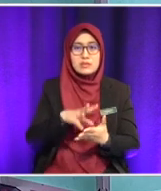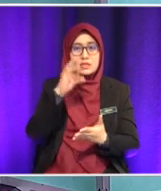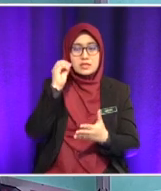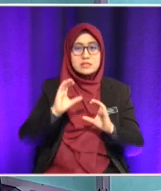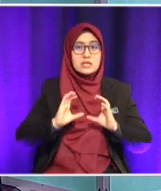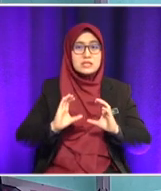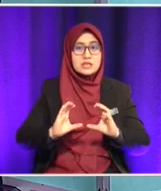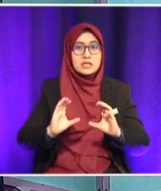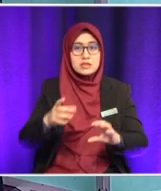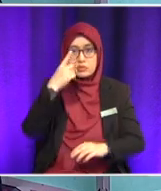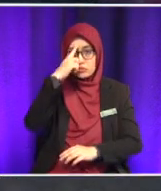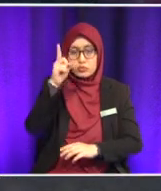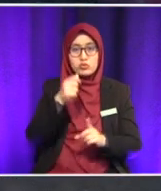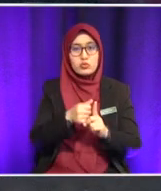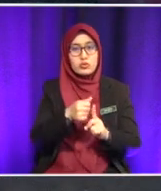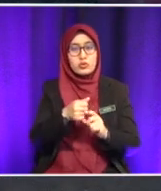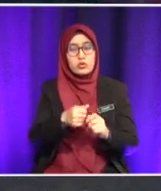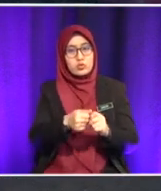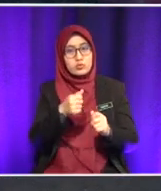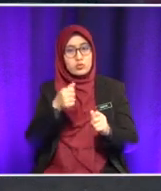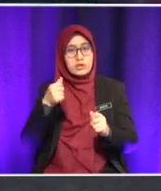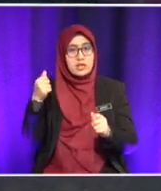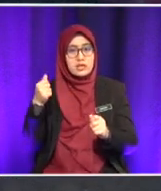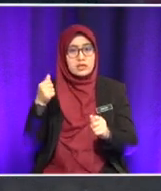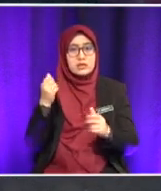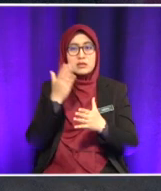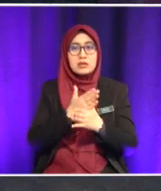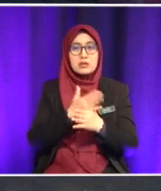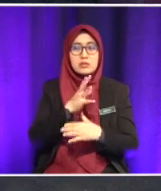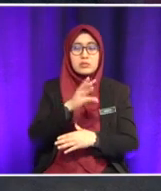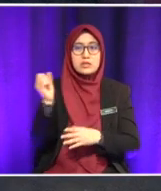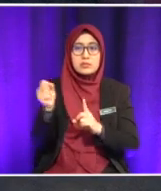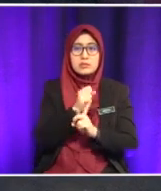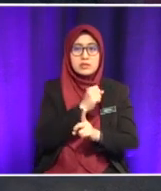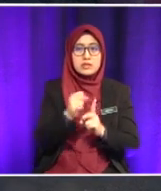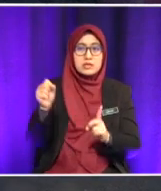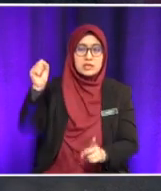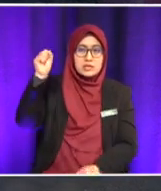menular jadi semua yang terakhir